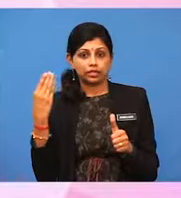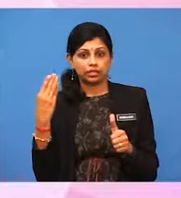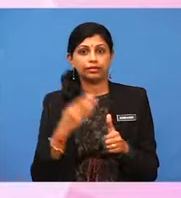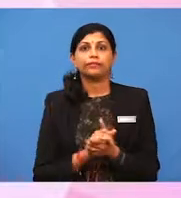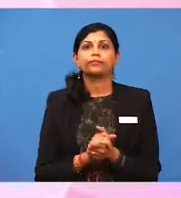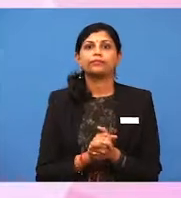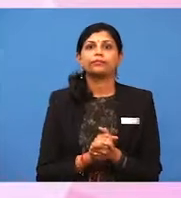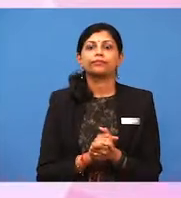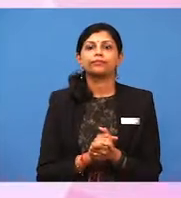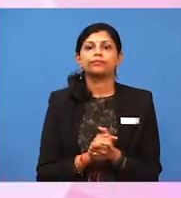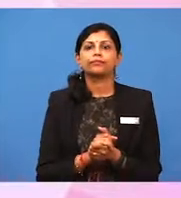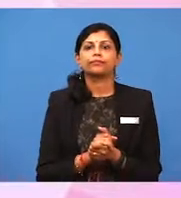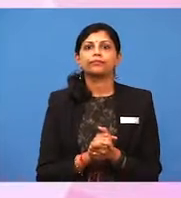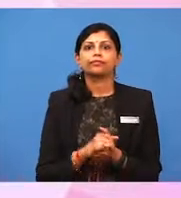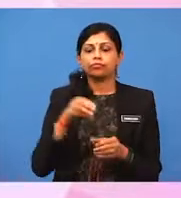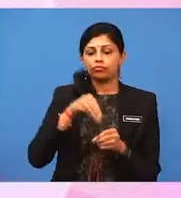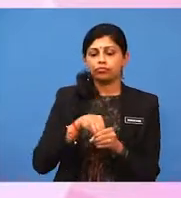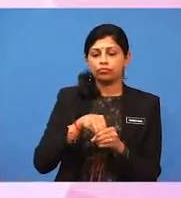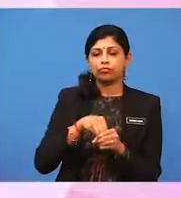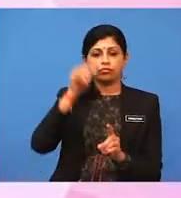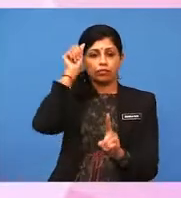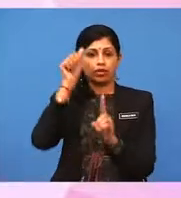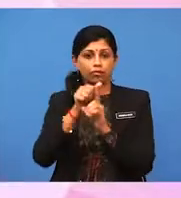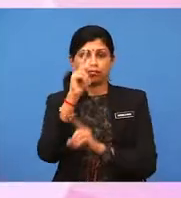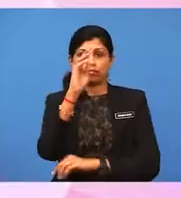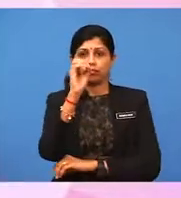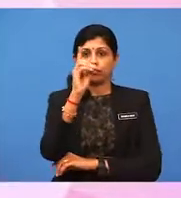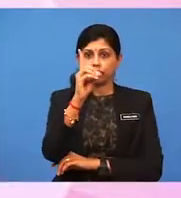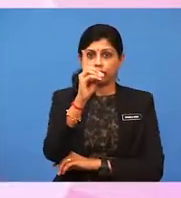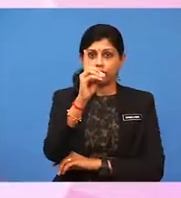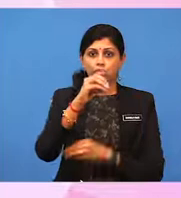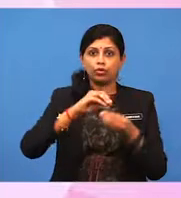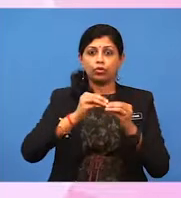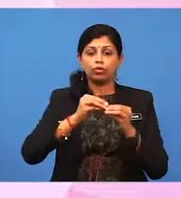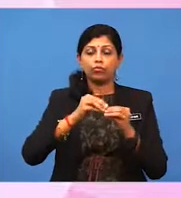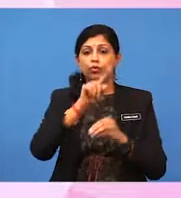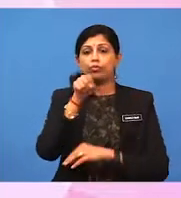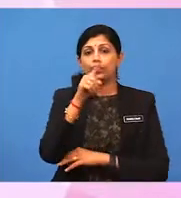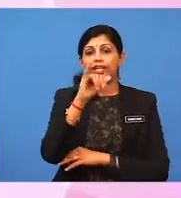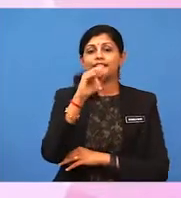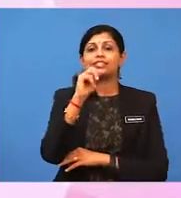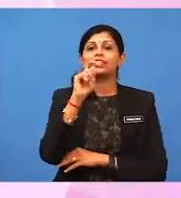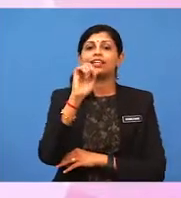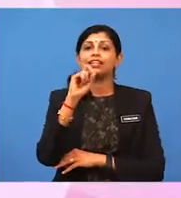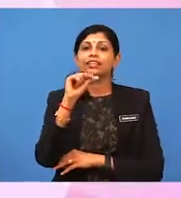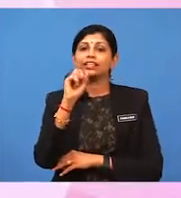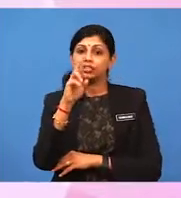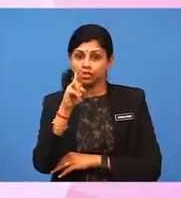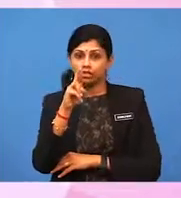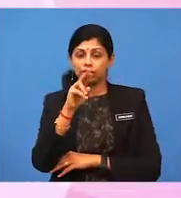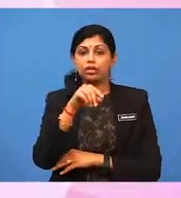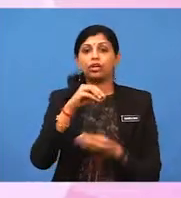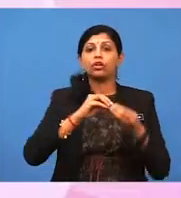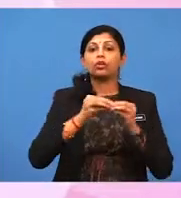perpuluhan. Dalam kod arahan, nombor bulat dikenali sebagai integer, manakala nombor perpuluhan